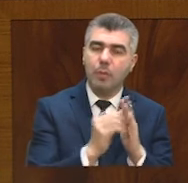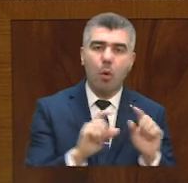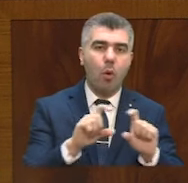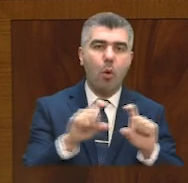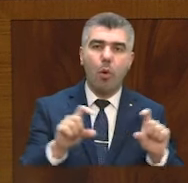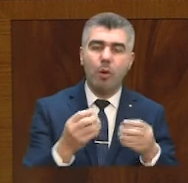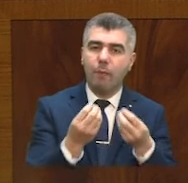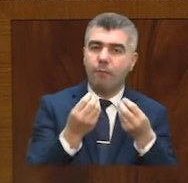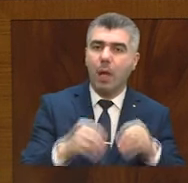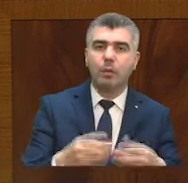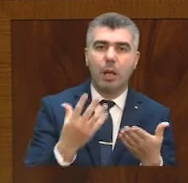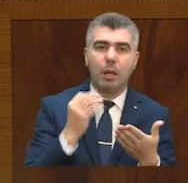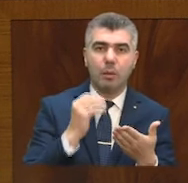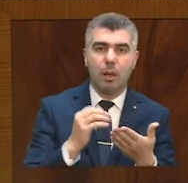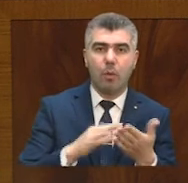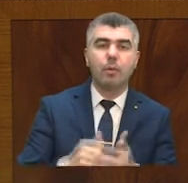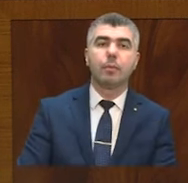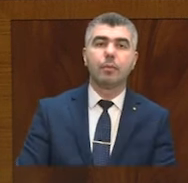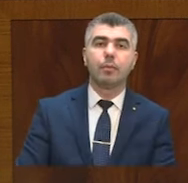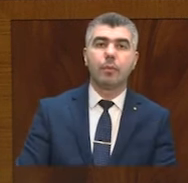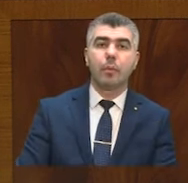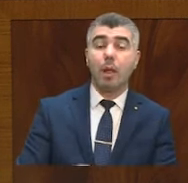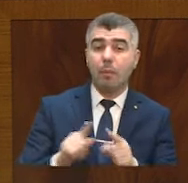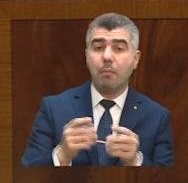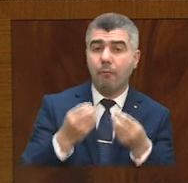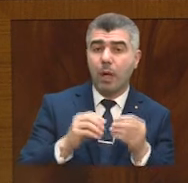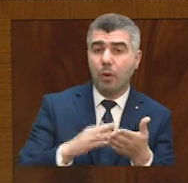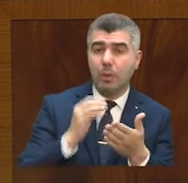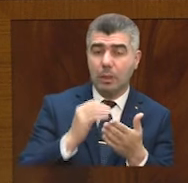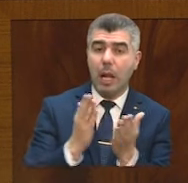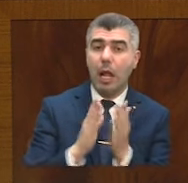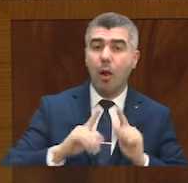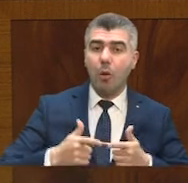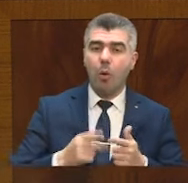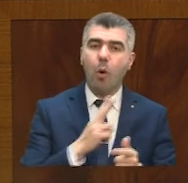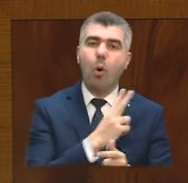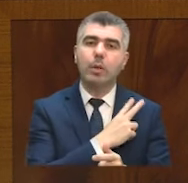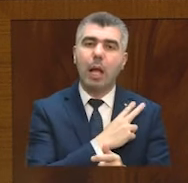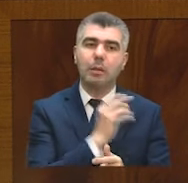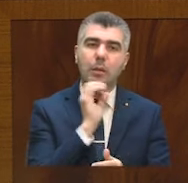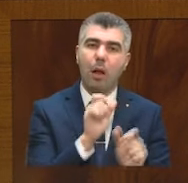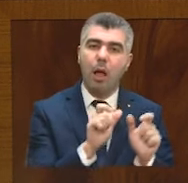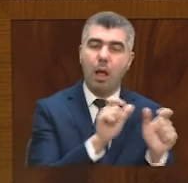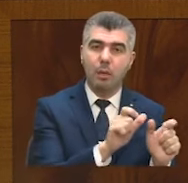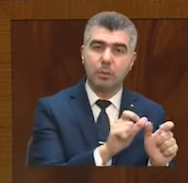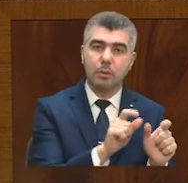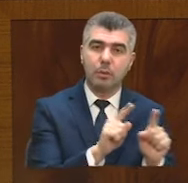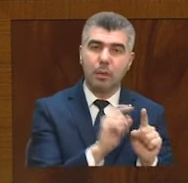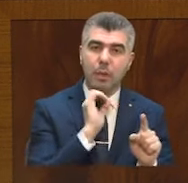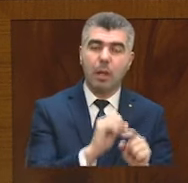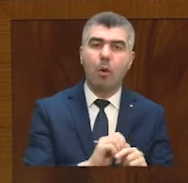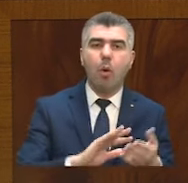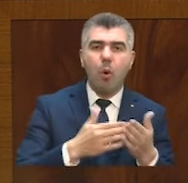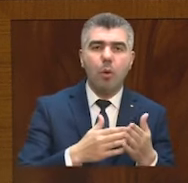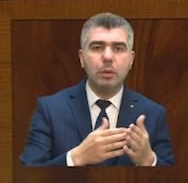التبخيس والتدليس للاسف علقتم فشل المنظومه ديال التربيه والتكوين على الاستاذ صحيح الاستاذ هو الحلقه المحوريه في